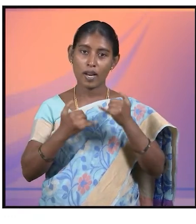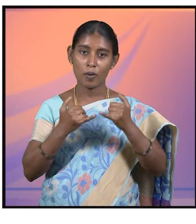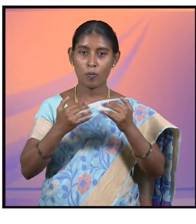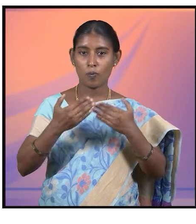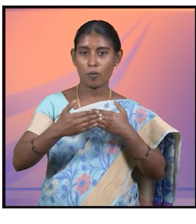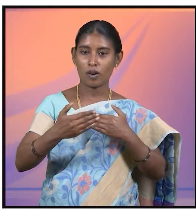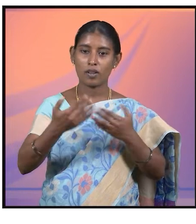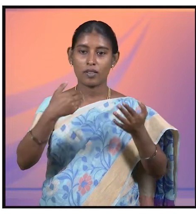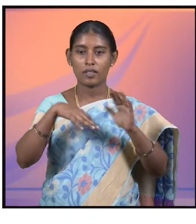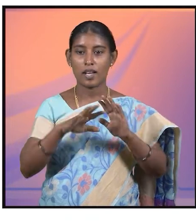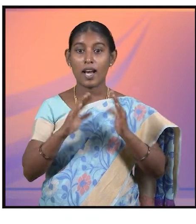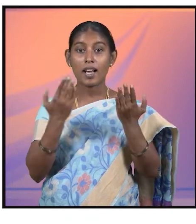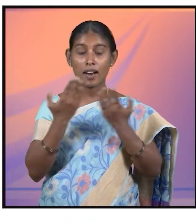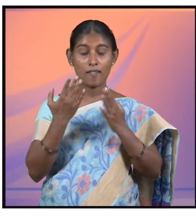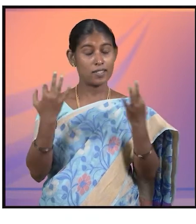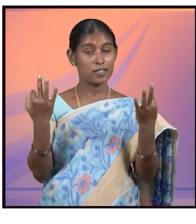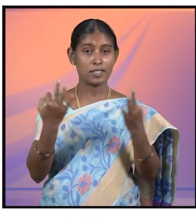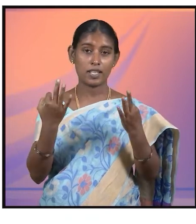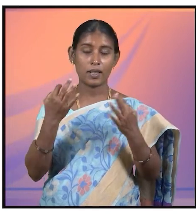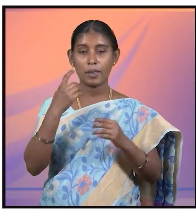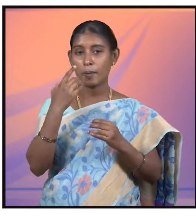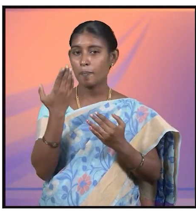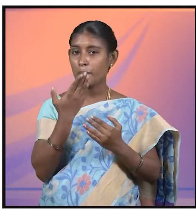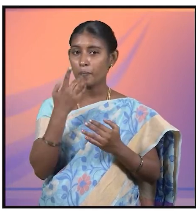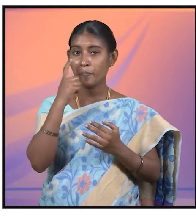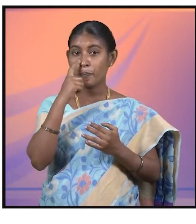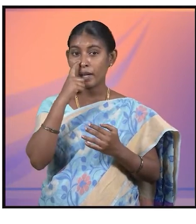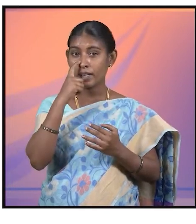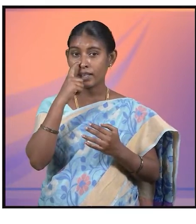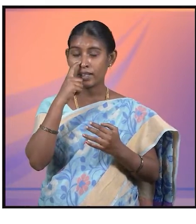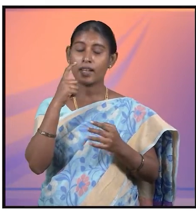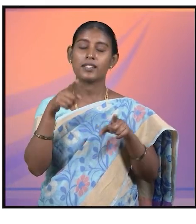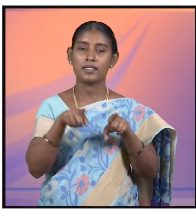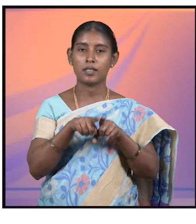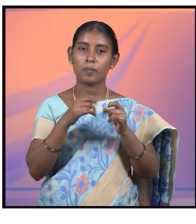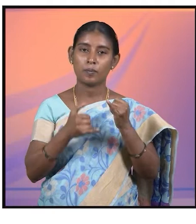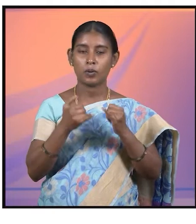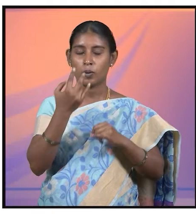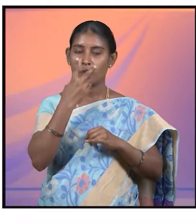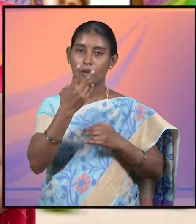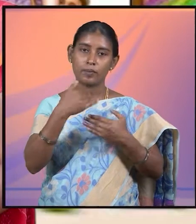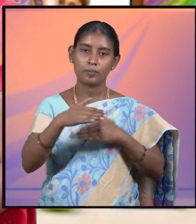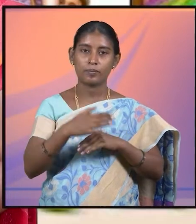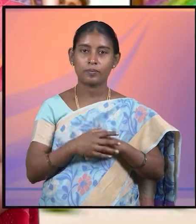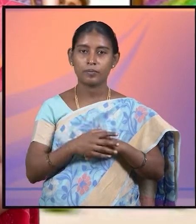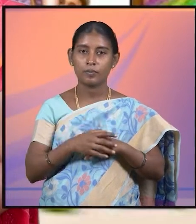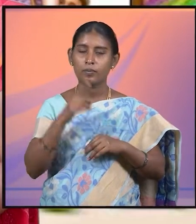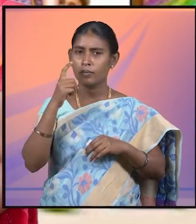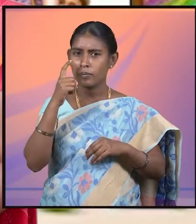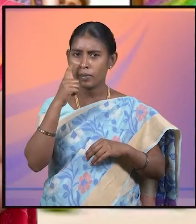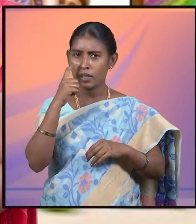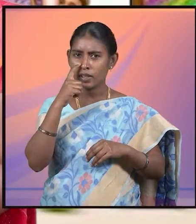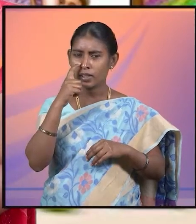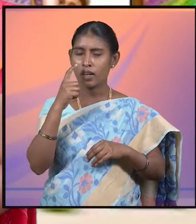உலகம் பகுதியில் கல்வியிற் சிறந்த பெண்கள் என்ற உரைநடை பகுதியை காண உள்ளோம்.